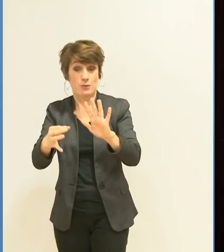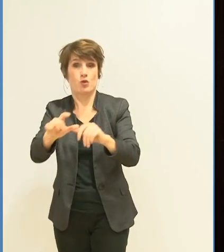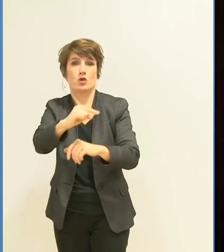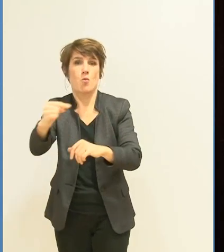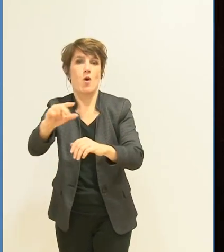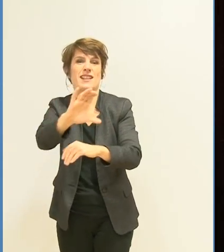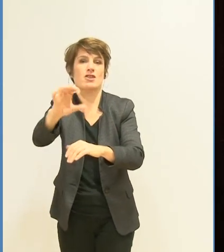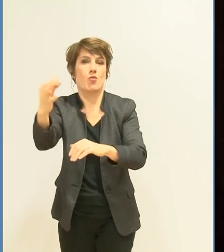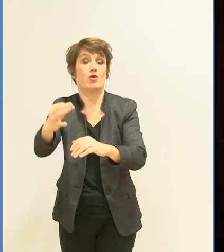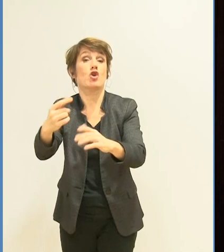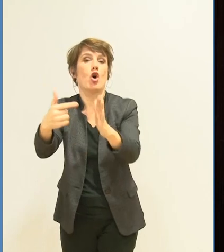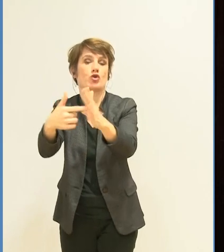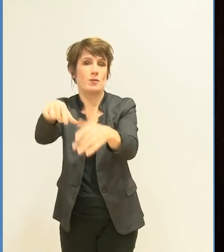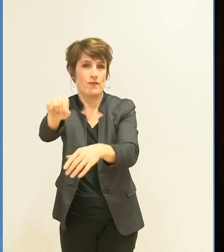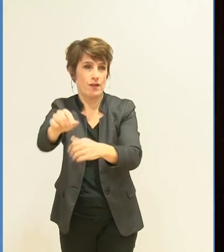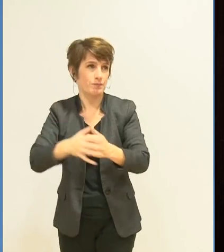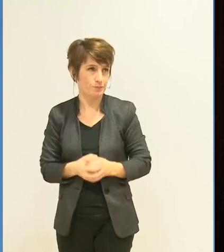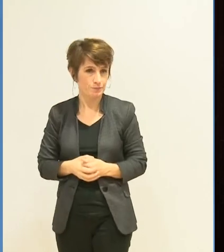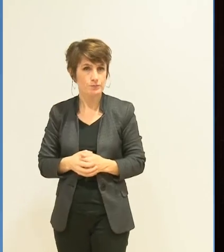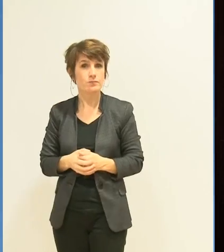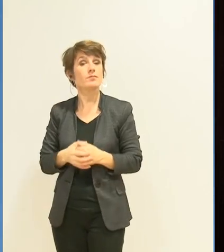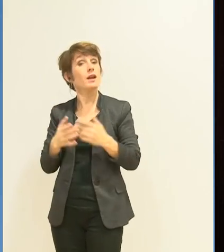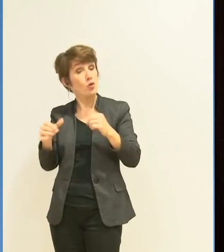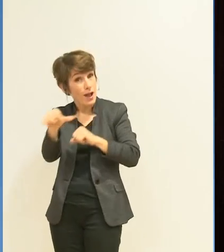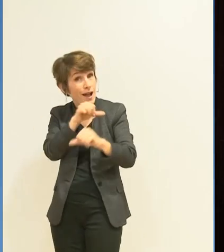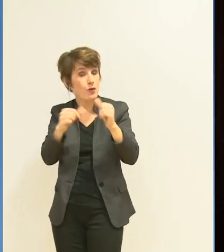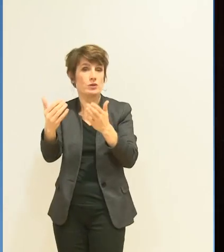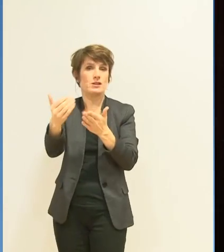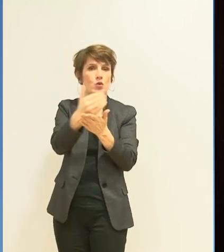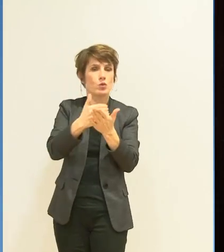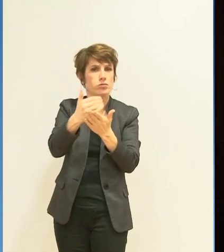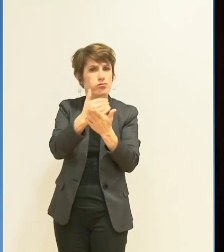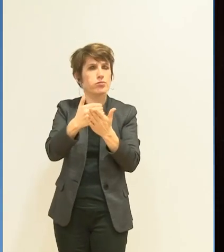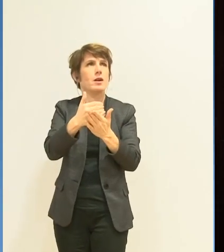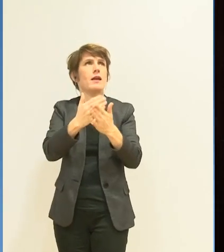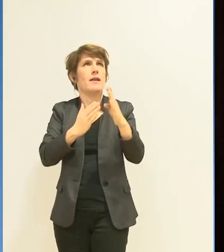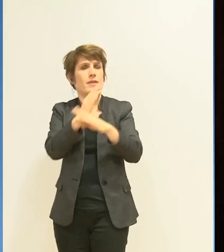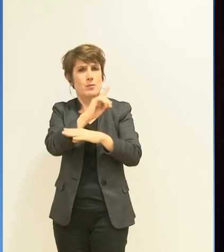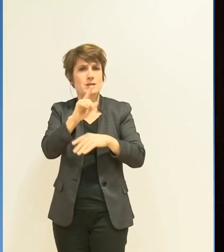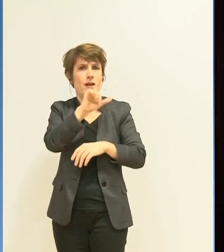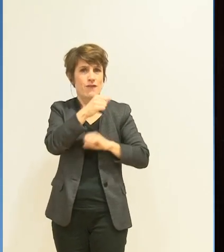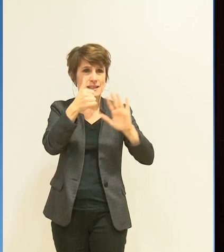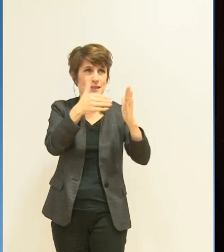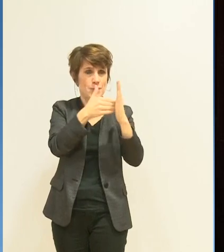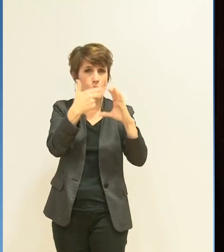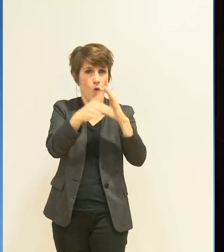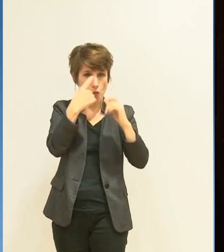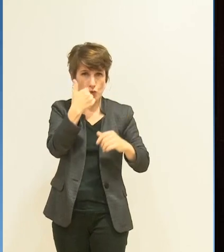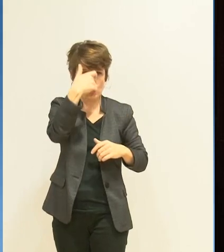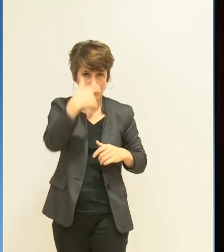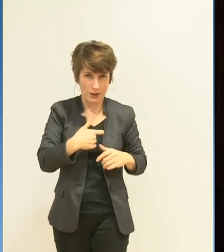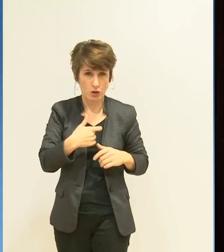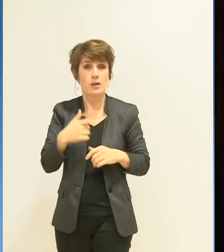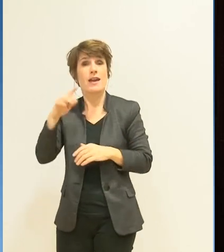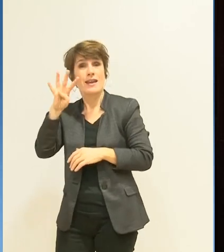des grèves mans visera les foyers aux ressources n'excédant pas 25 mille euros pour une part 43000 euros